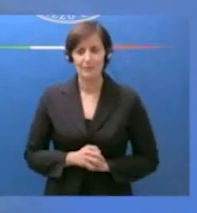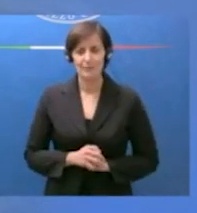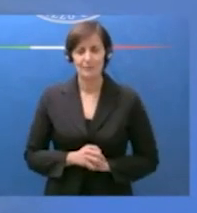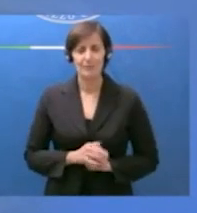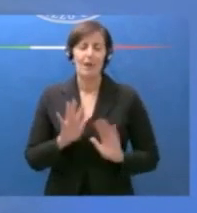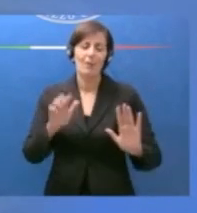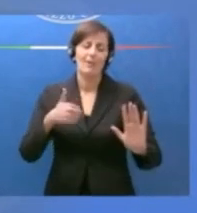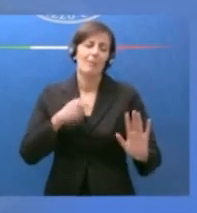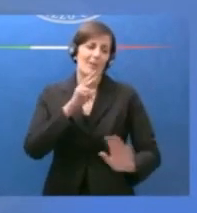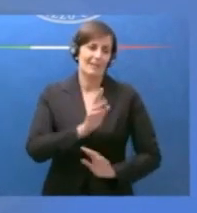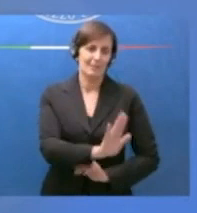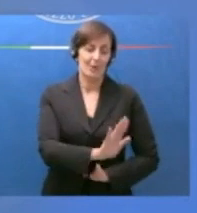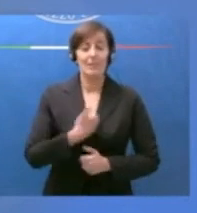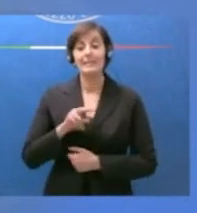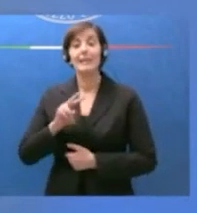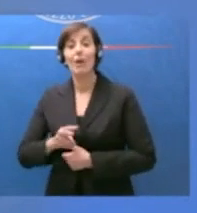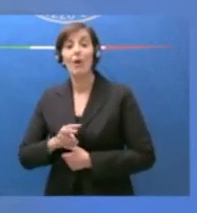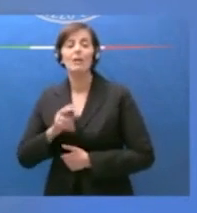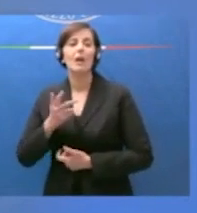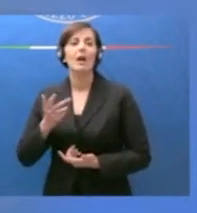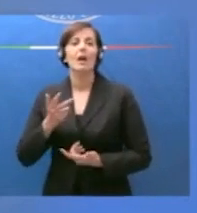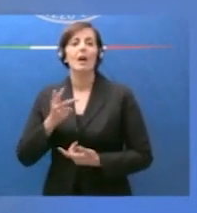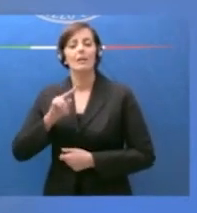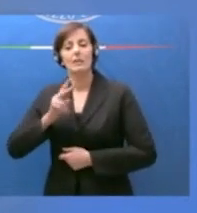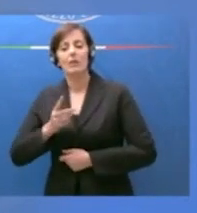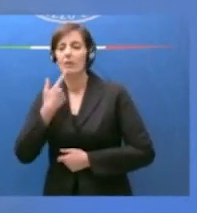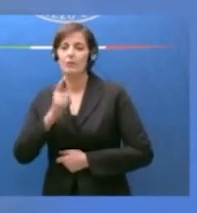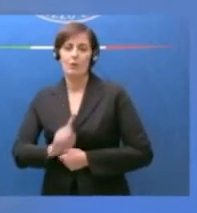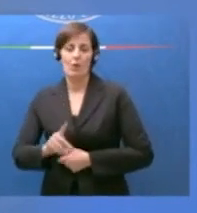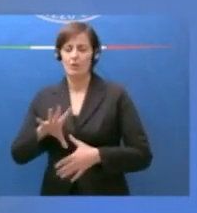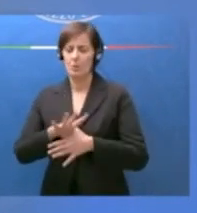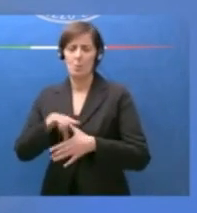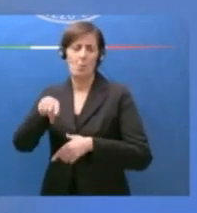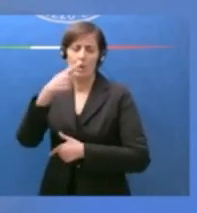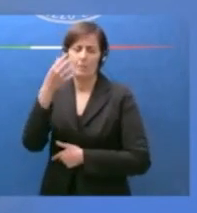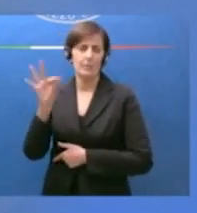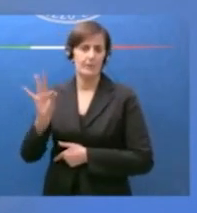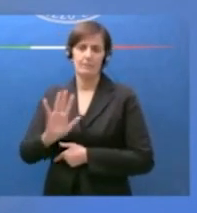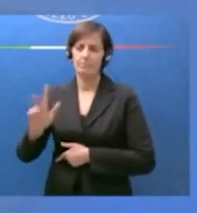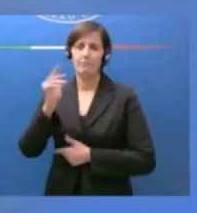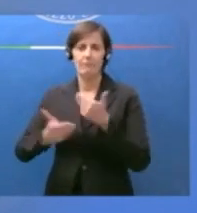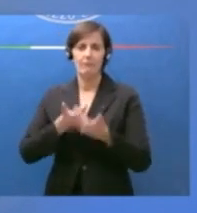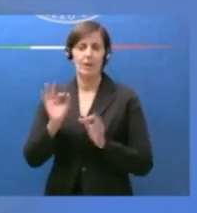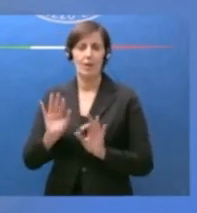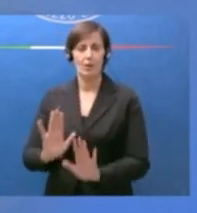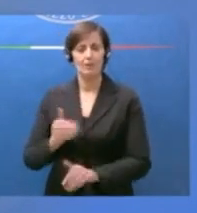Questa è una risposta. La seconda è no. La squadra è efficiente e quindi va avanti. Grazie.